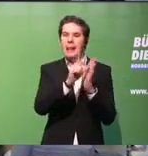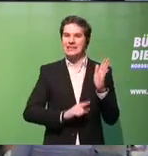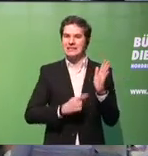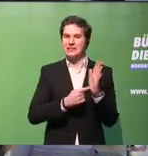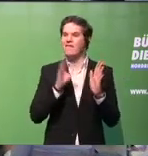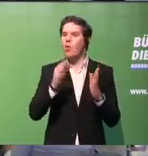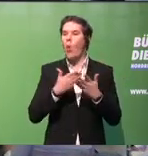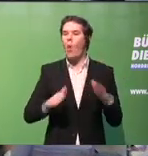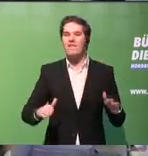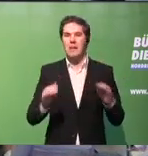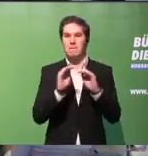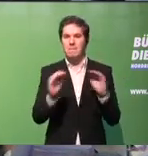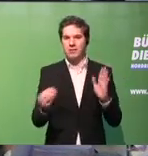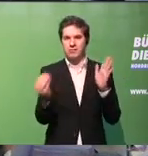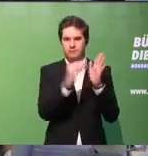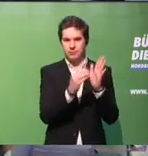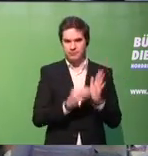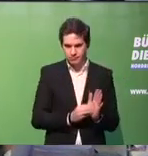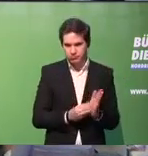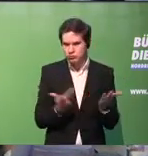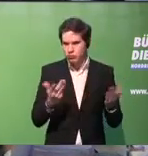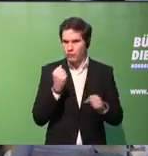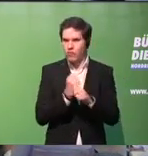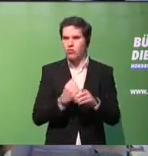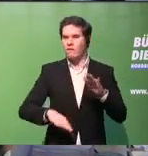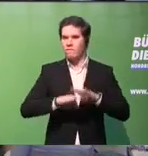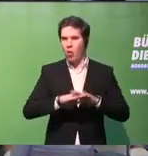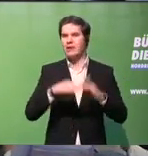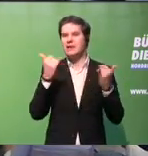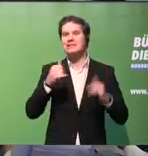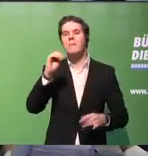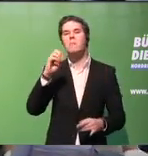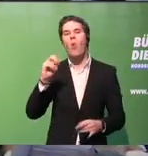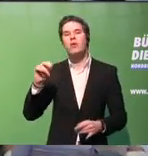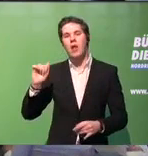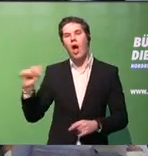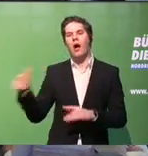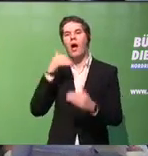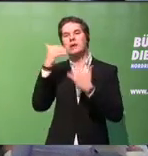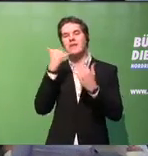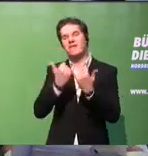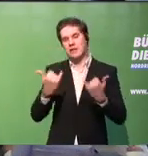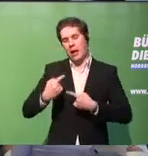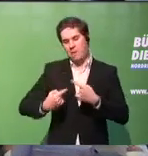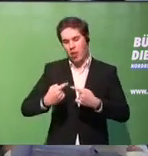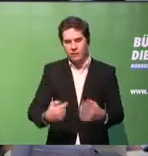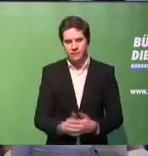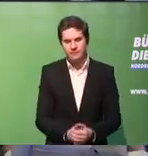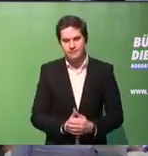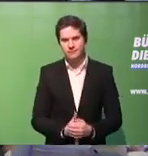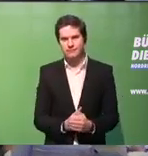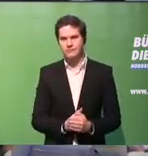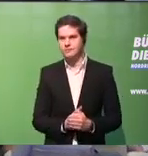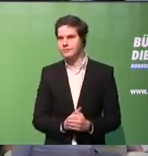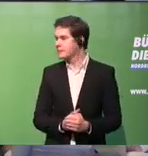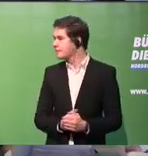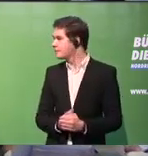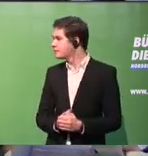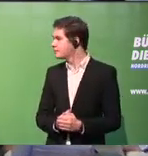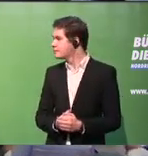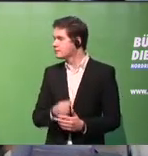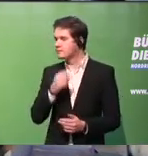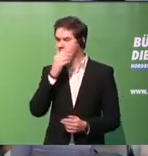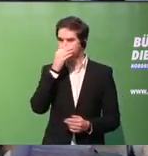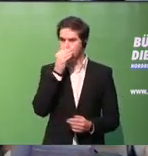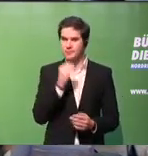offenen Platz komplett. Ich gebe nochmal zurück an Mona, damit die euch das weitere Verfahren erklärt. Und weil sie hiermit